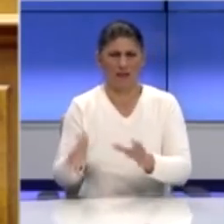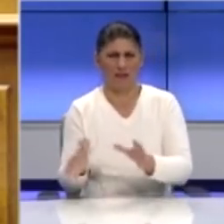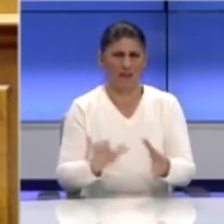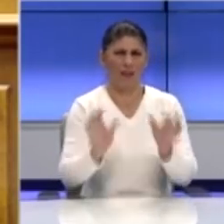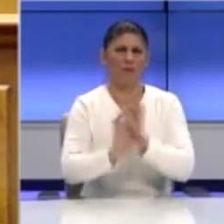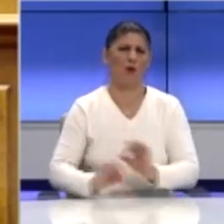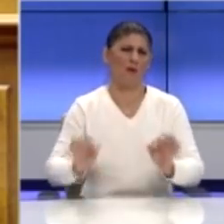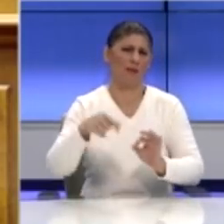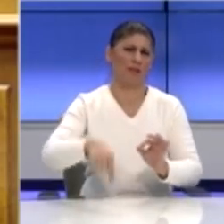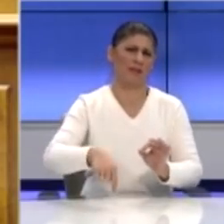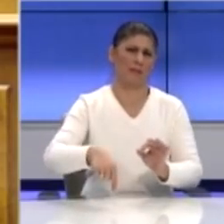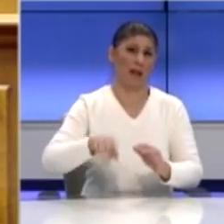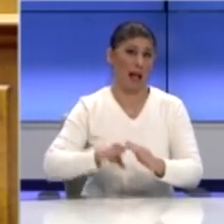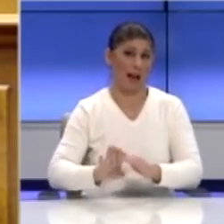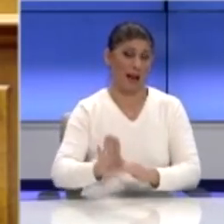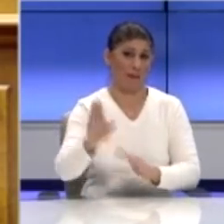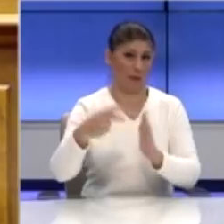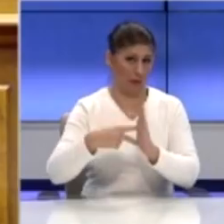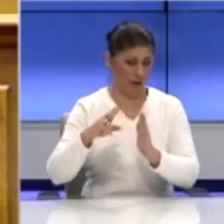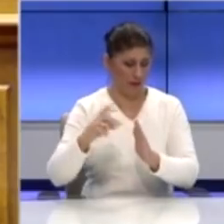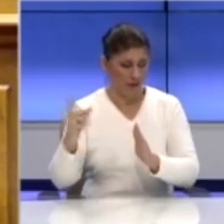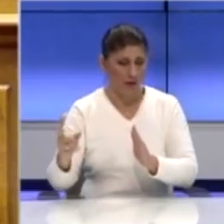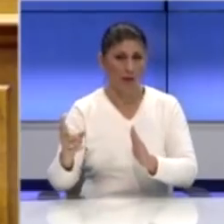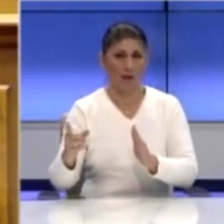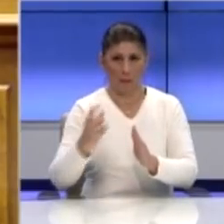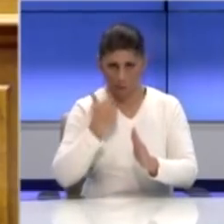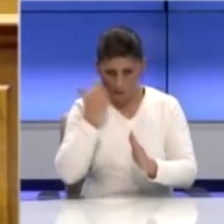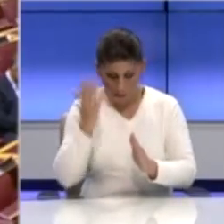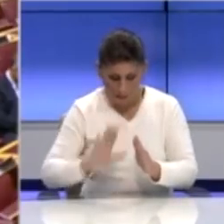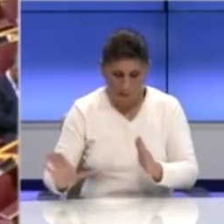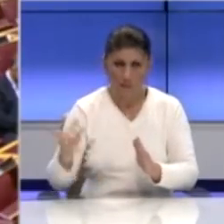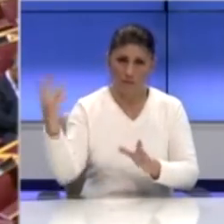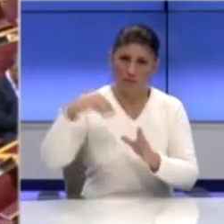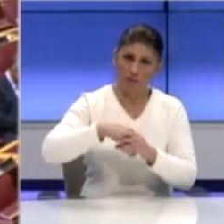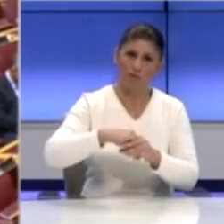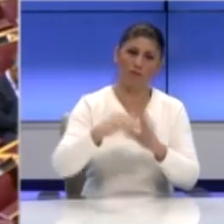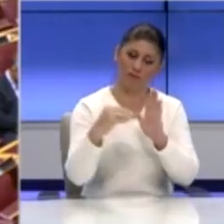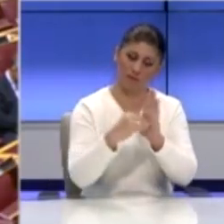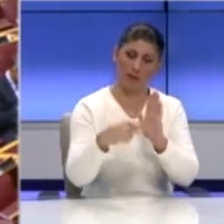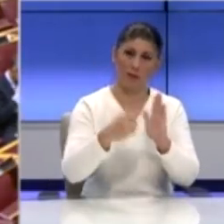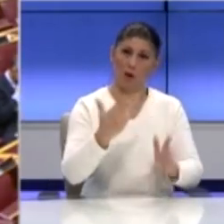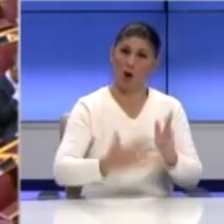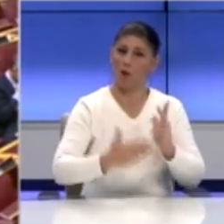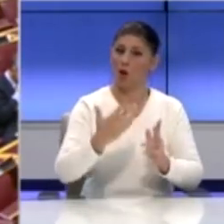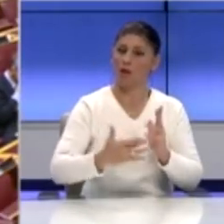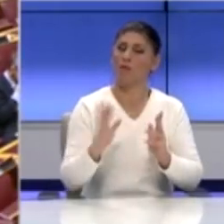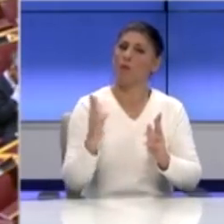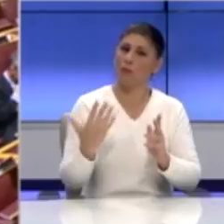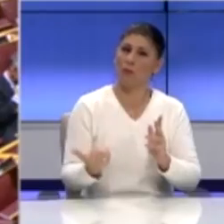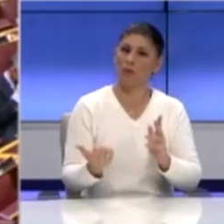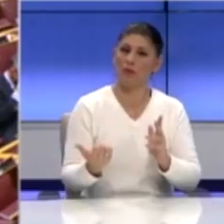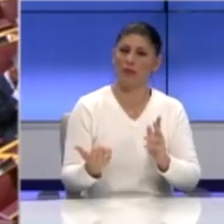σας σήμερα για την ανάκαμψη του 2021 που βάζετε μέσα στον προϋπολογισμό σας, που είναι